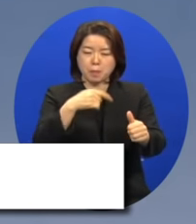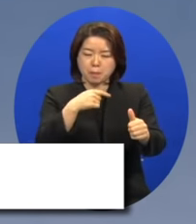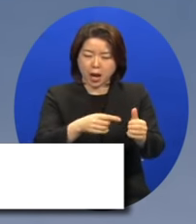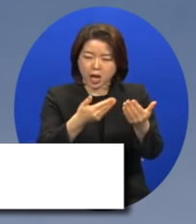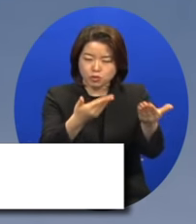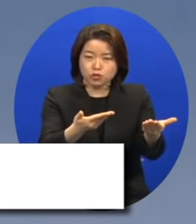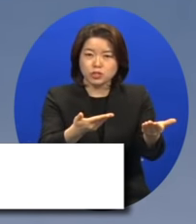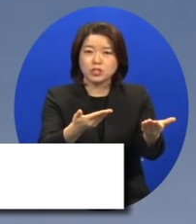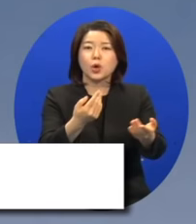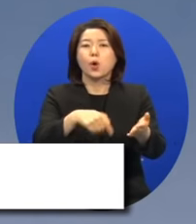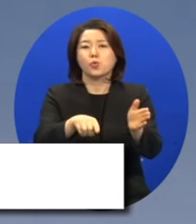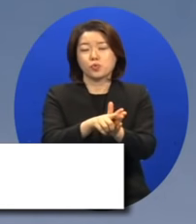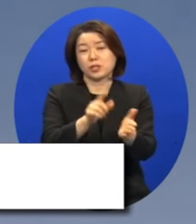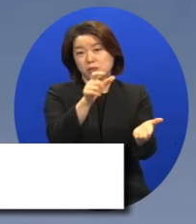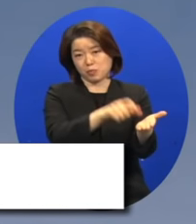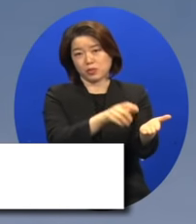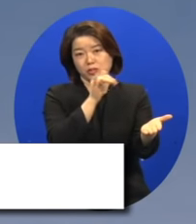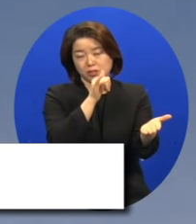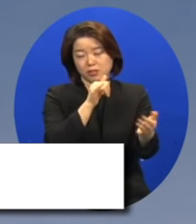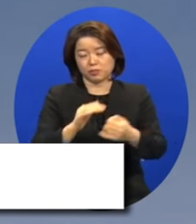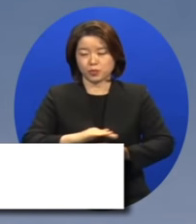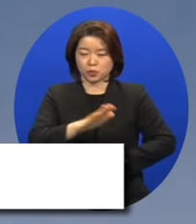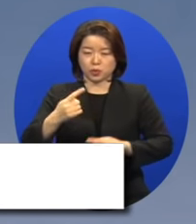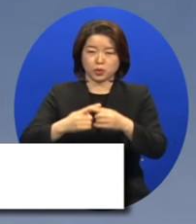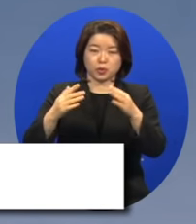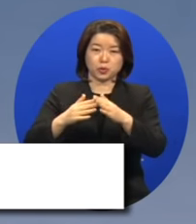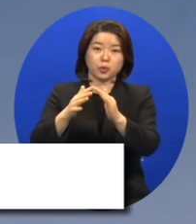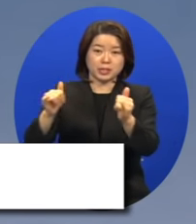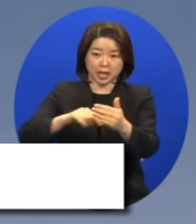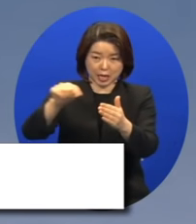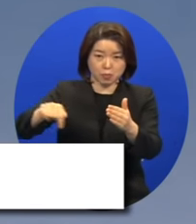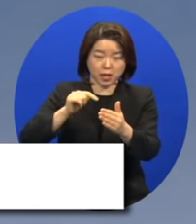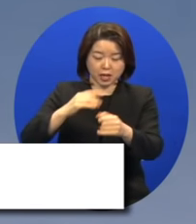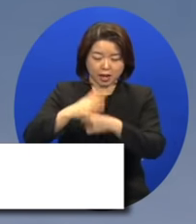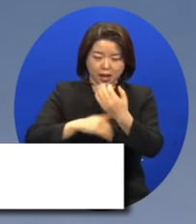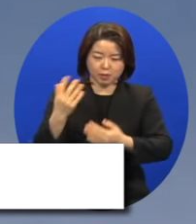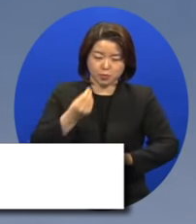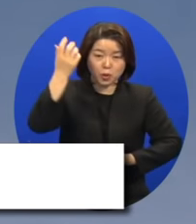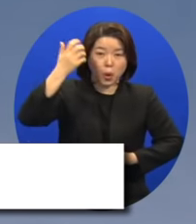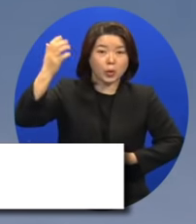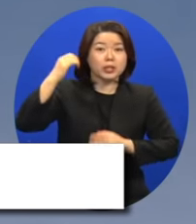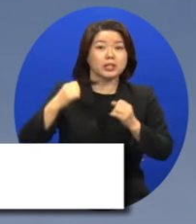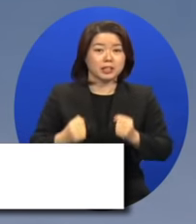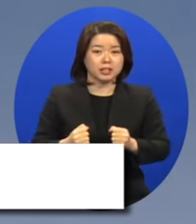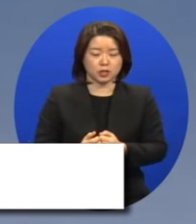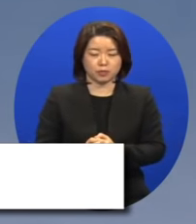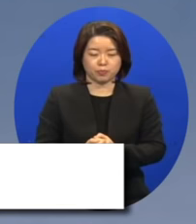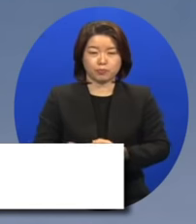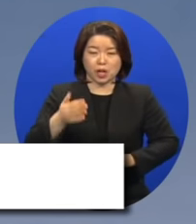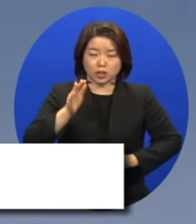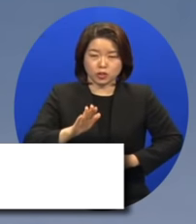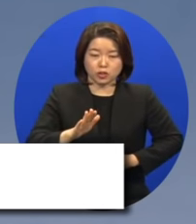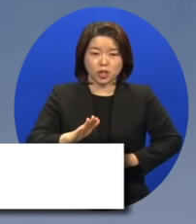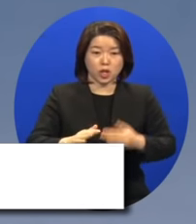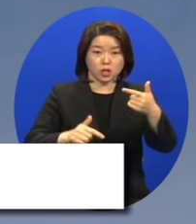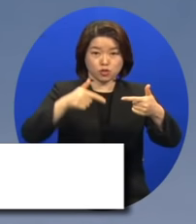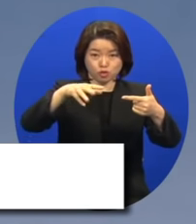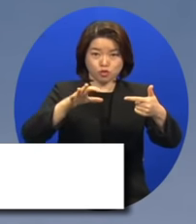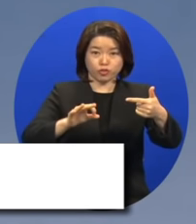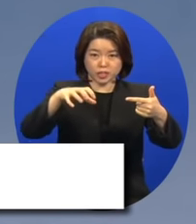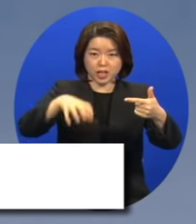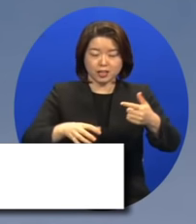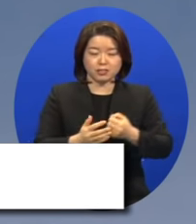이는하나님의 영이우리믿는형제자매들안에거하신다는것을의미합니다 .그러나고린도전서